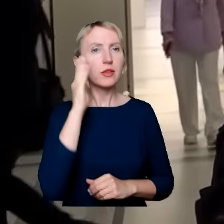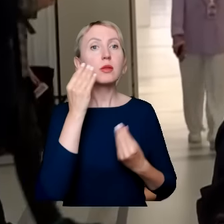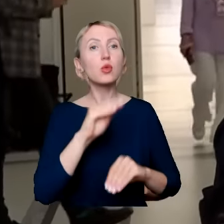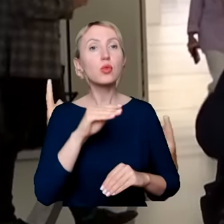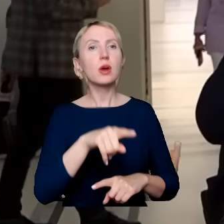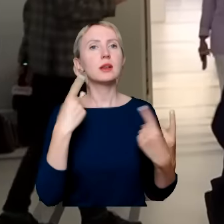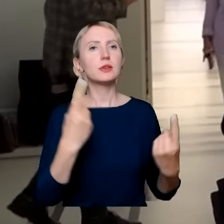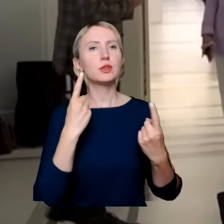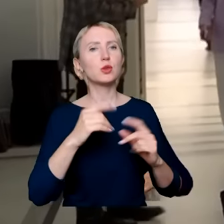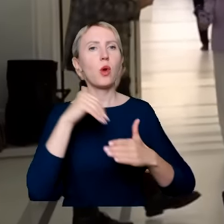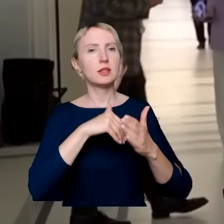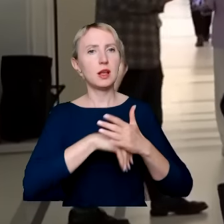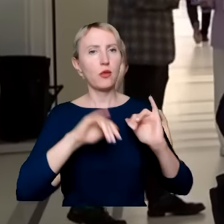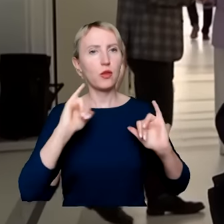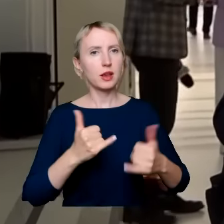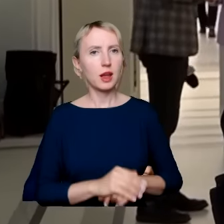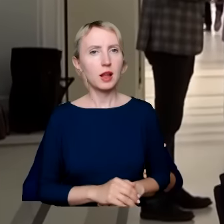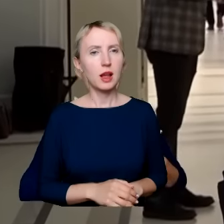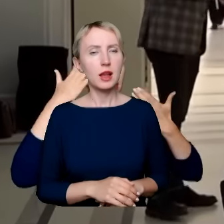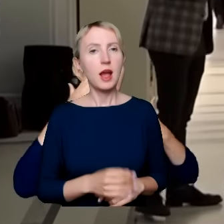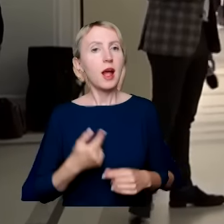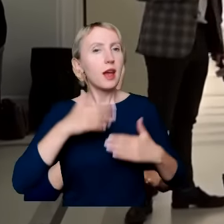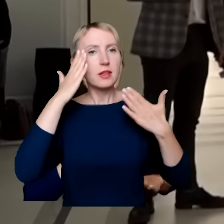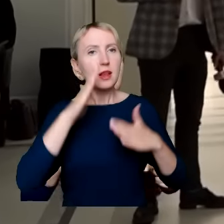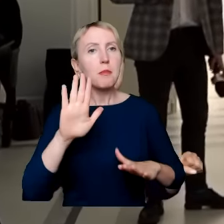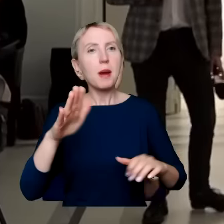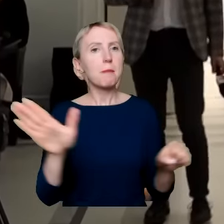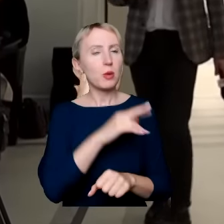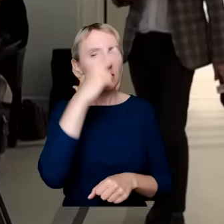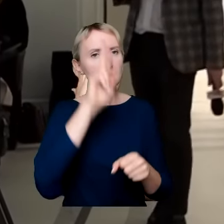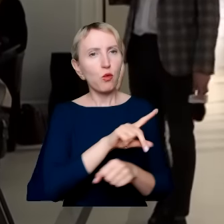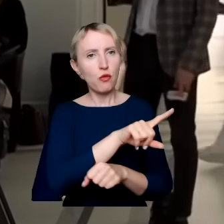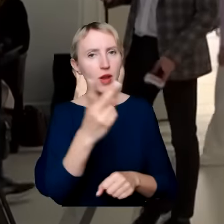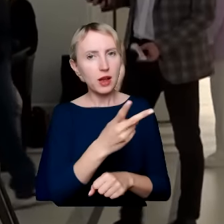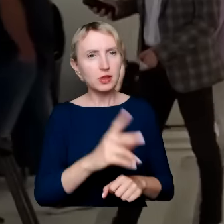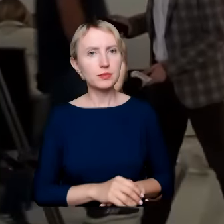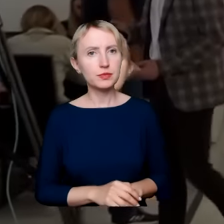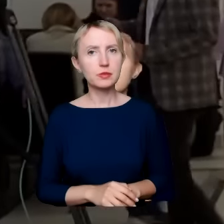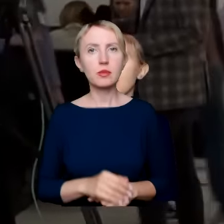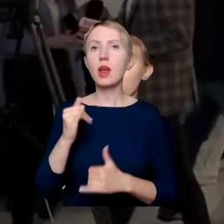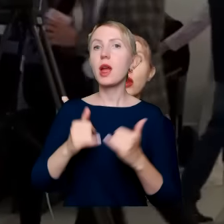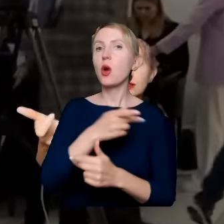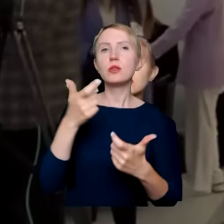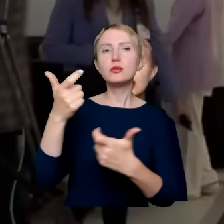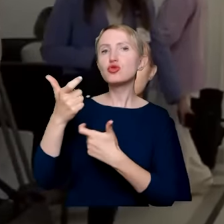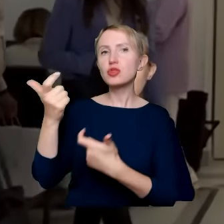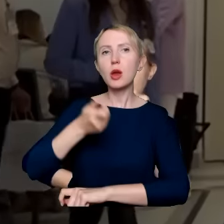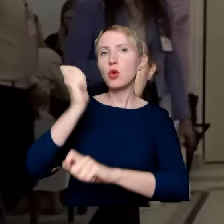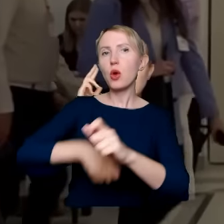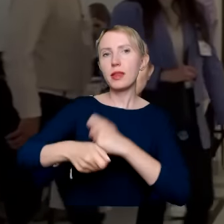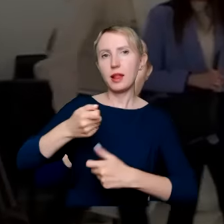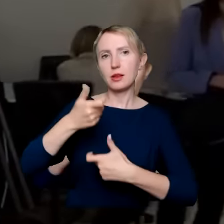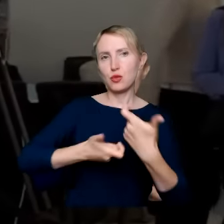sytuacji postępować. Ja się na tym nie znam, mam do nich pełne zaufanie. Ale więc kiedy strzelają, to zakuwacie ich w kajdanki dzisiaj, panie pośle.